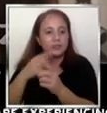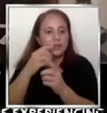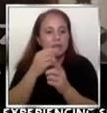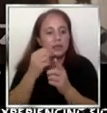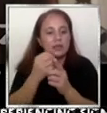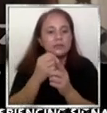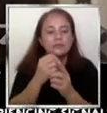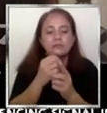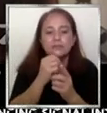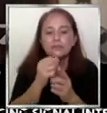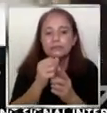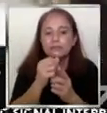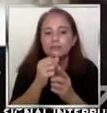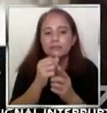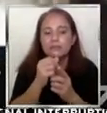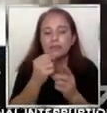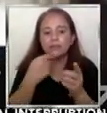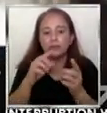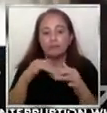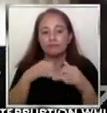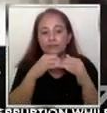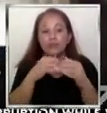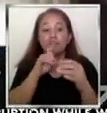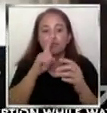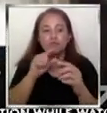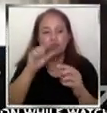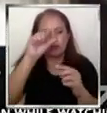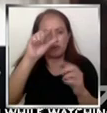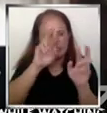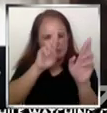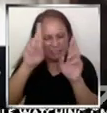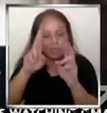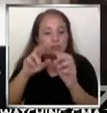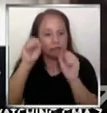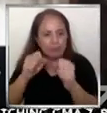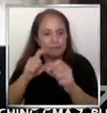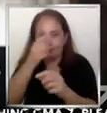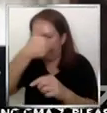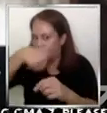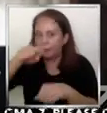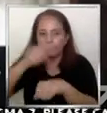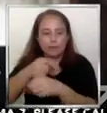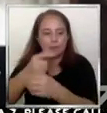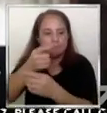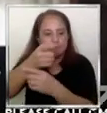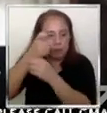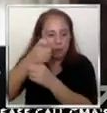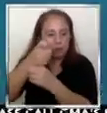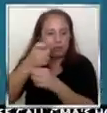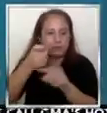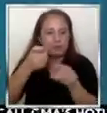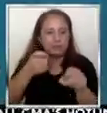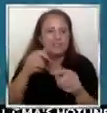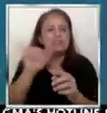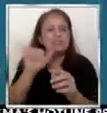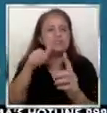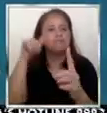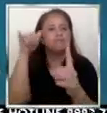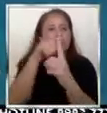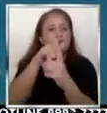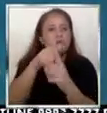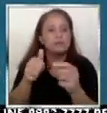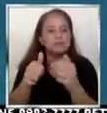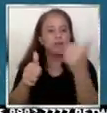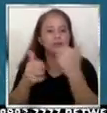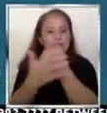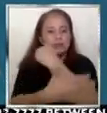one step away from firing. Navies really do not do that unless you want to bully another country. Ayon